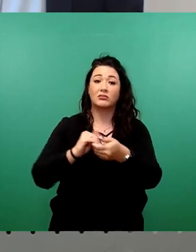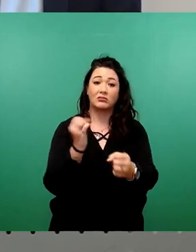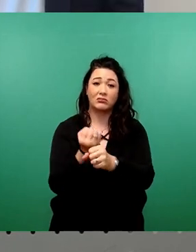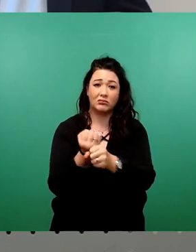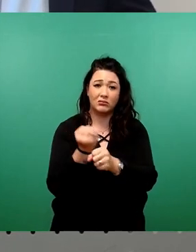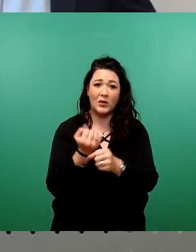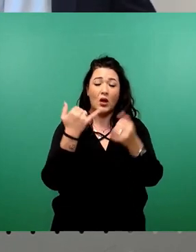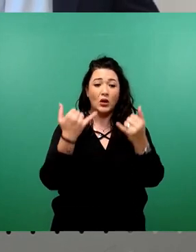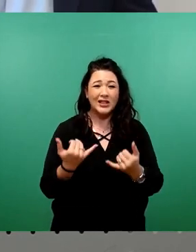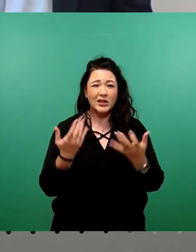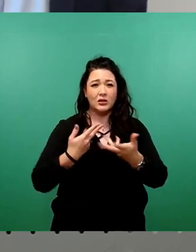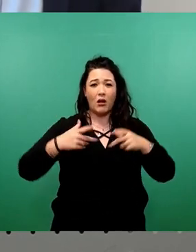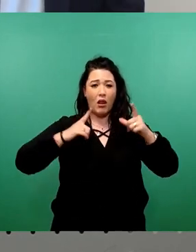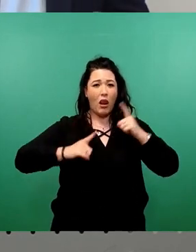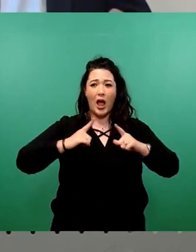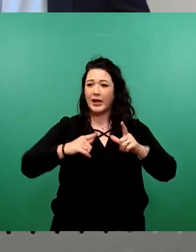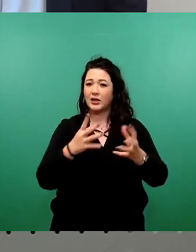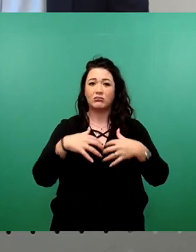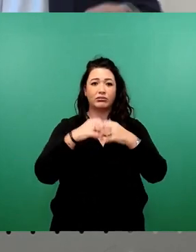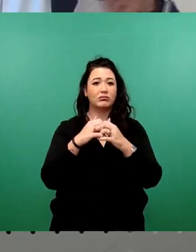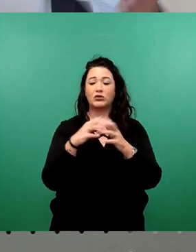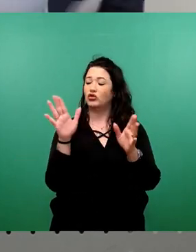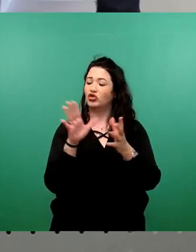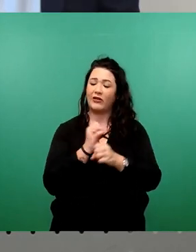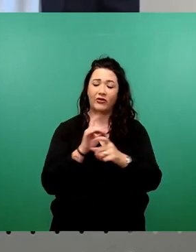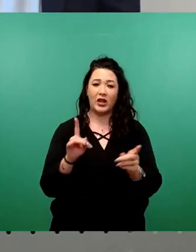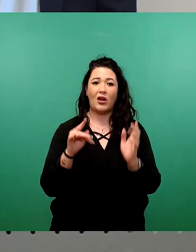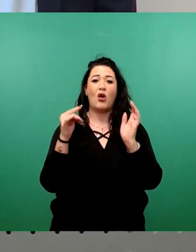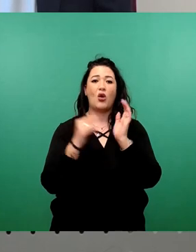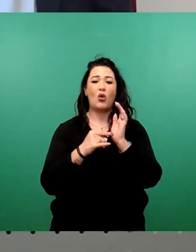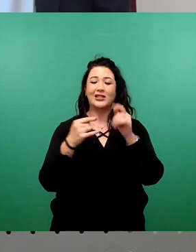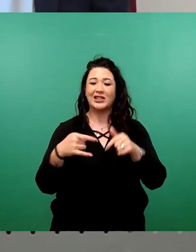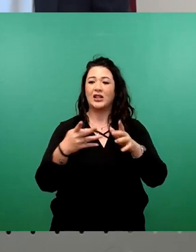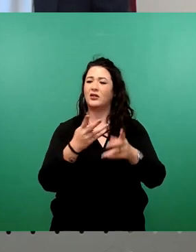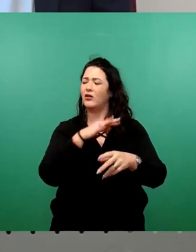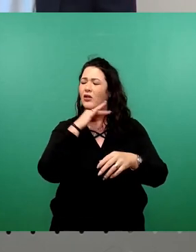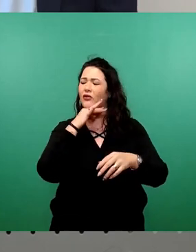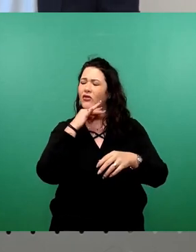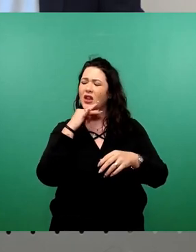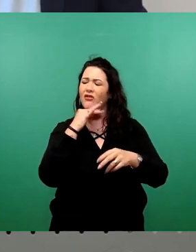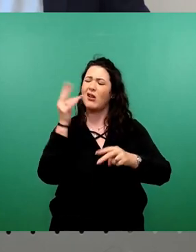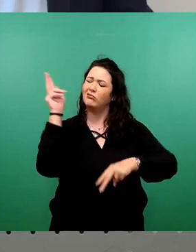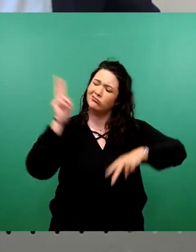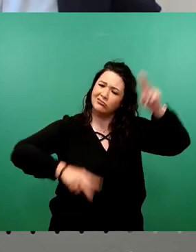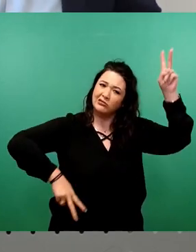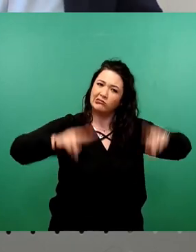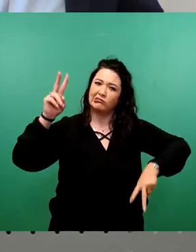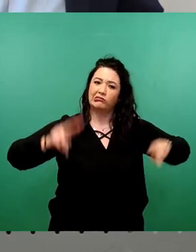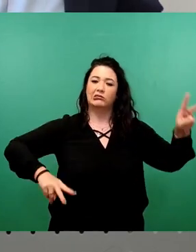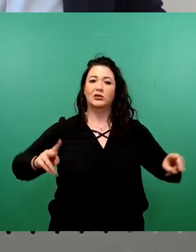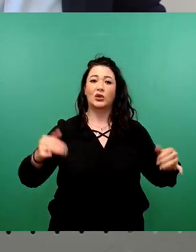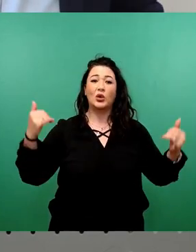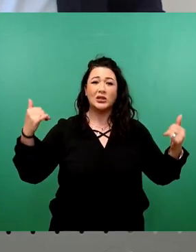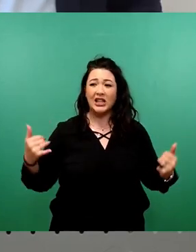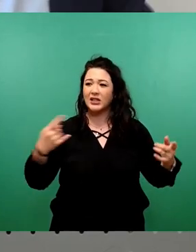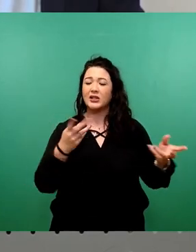Leider ist das nicht zustande gekommen aus verschiedenen, weil wir in einer hohen Diversität hier unterwegs sind. Und dass wir noch nicht einmal schaffen, die Vertreter